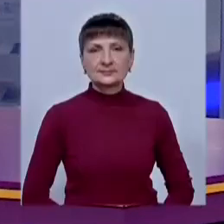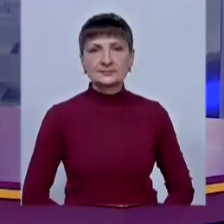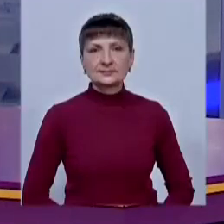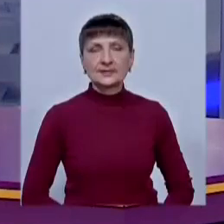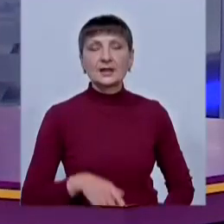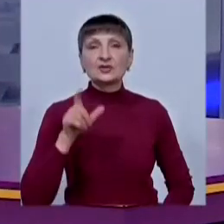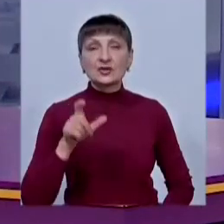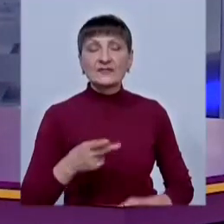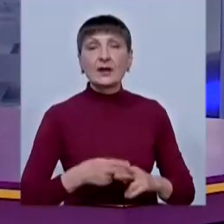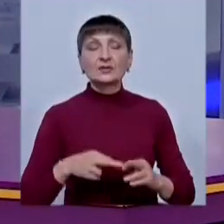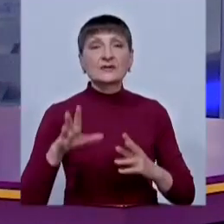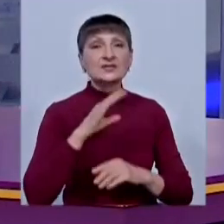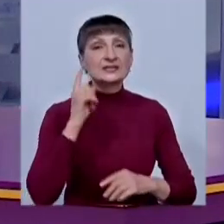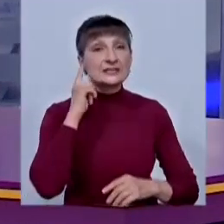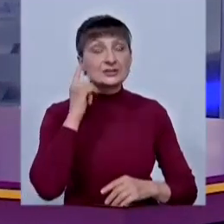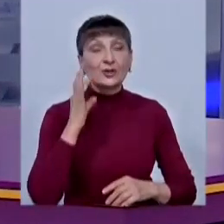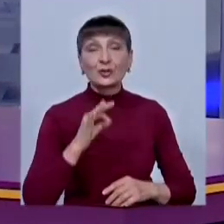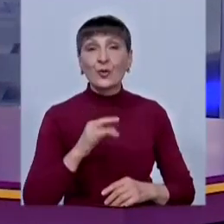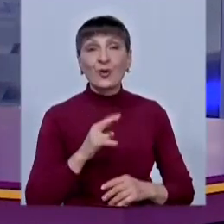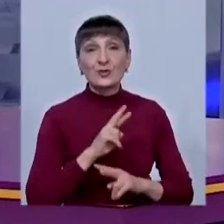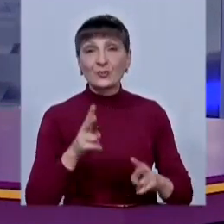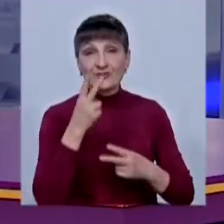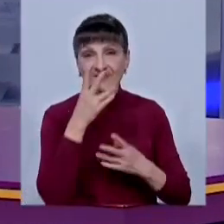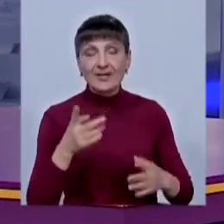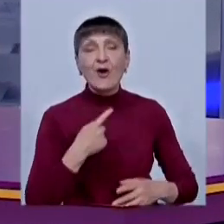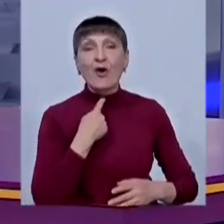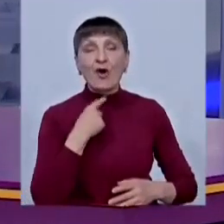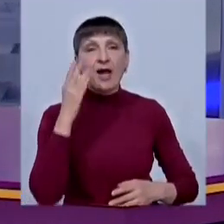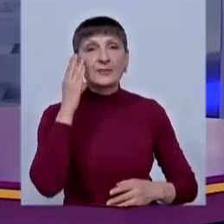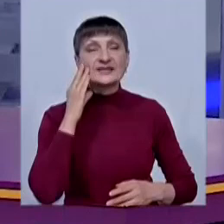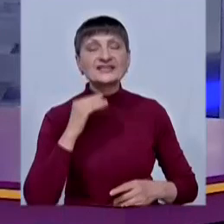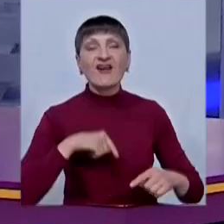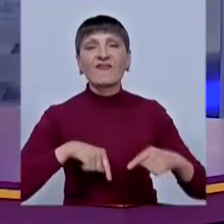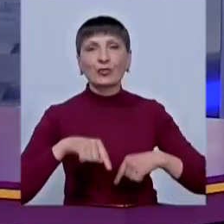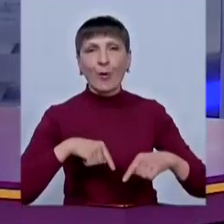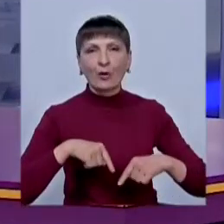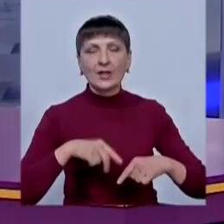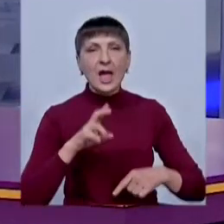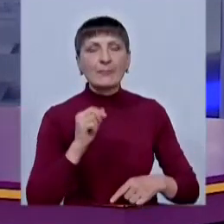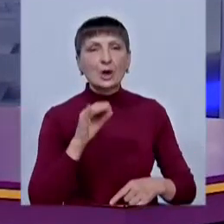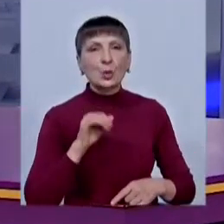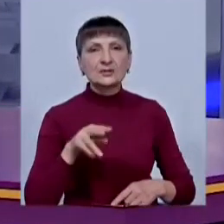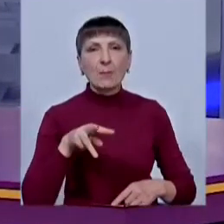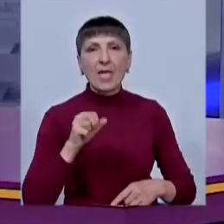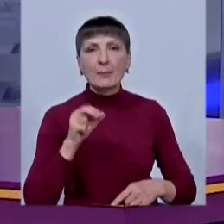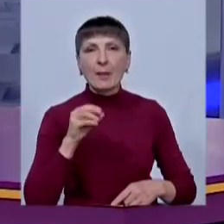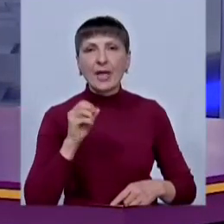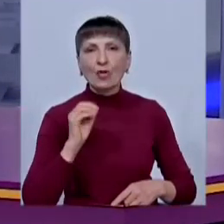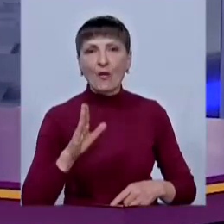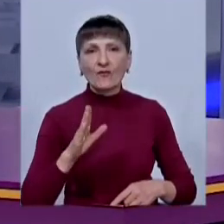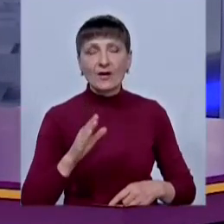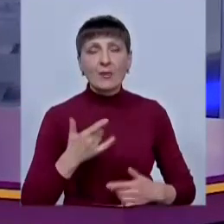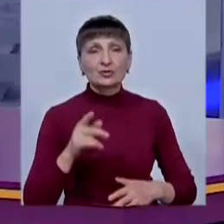человек которого все слышат но редко кто видел голос алматинского футбола беркут бекмамбетов празднует сегодня